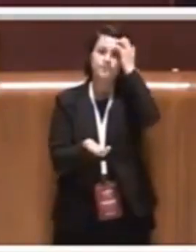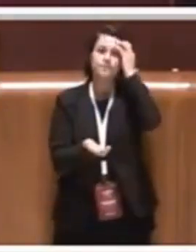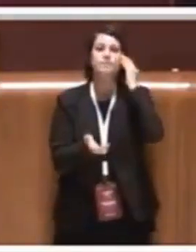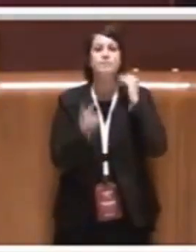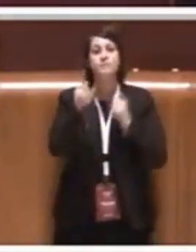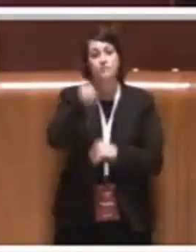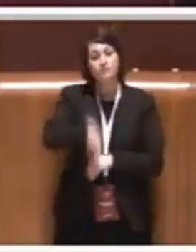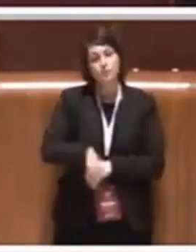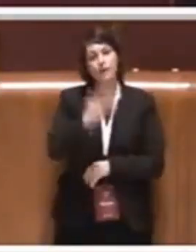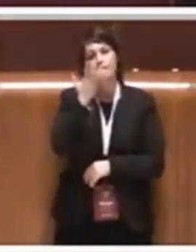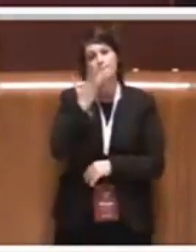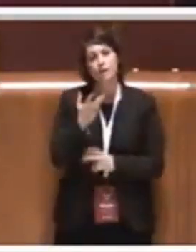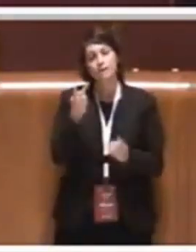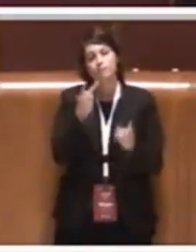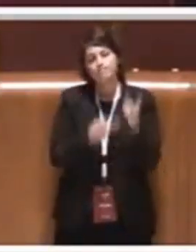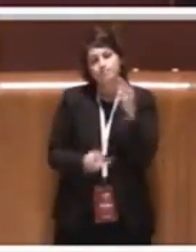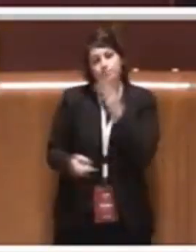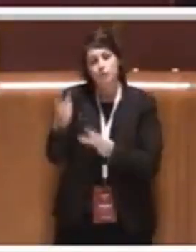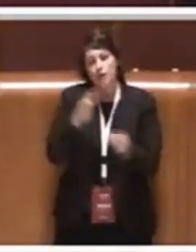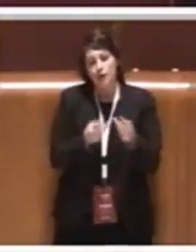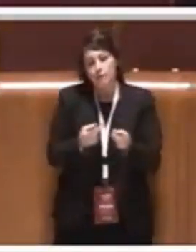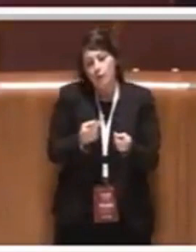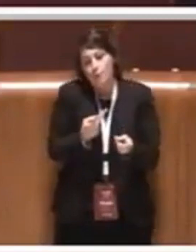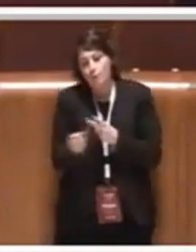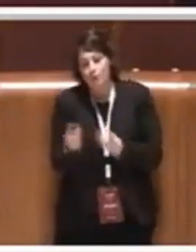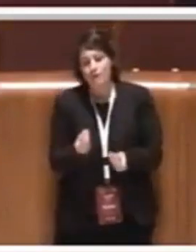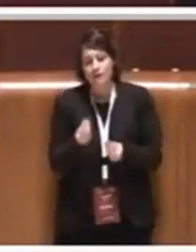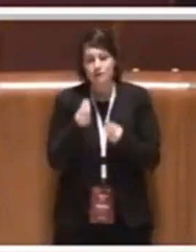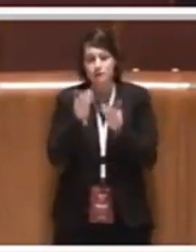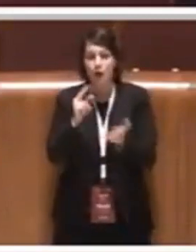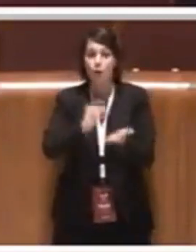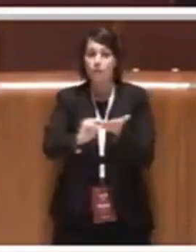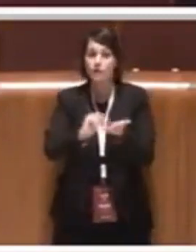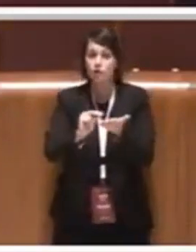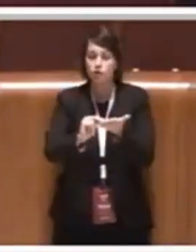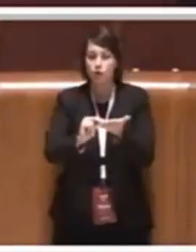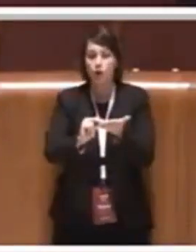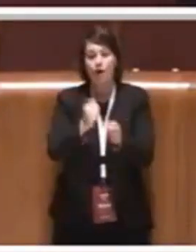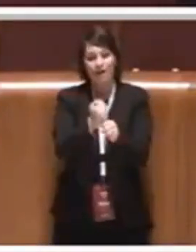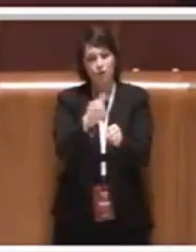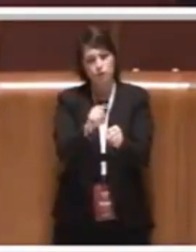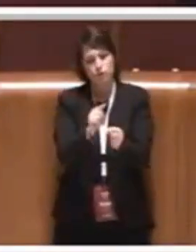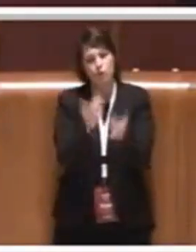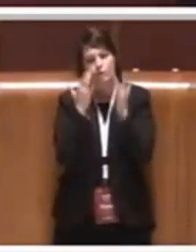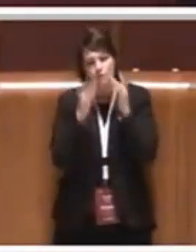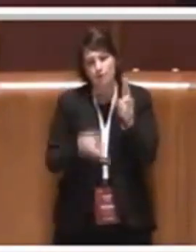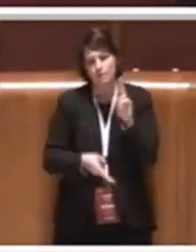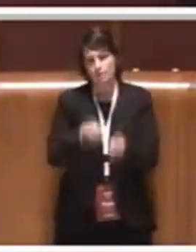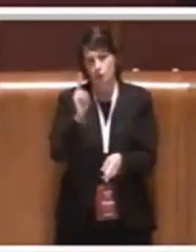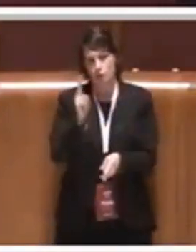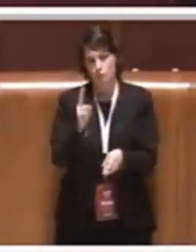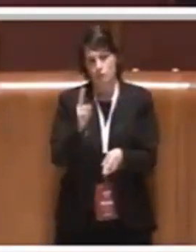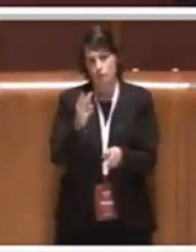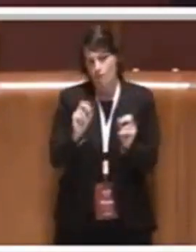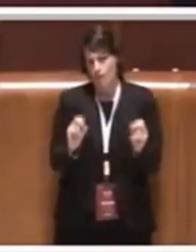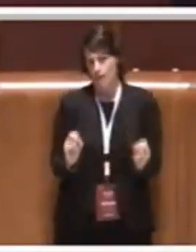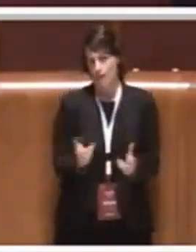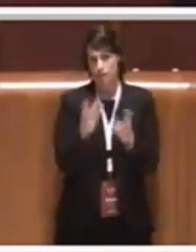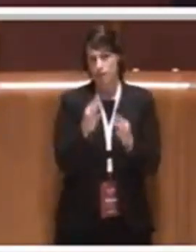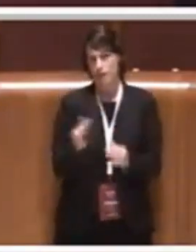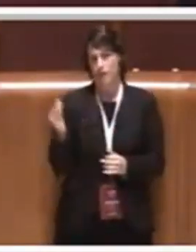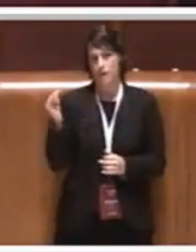cercare di semplificare il lavoro dell'ufficio e di far sì che si possa portare a compimento